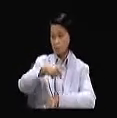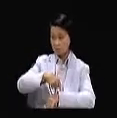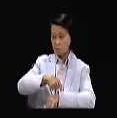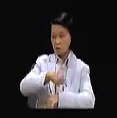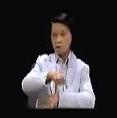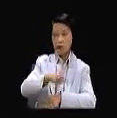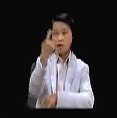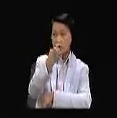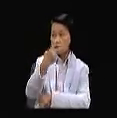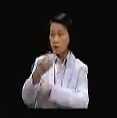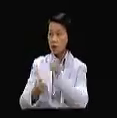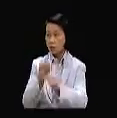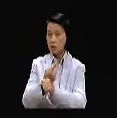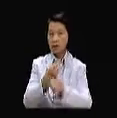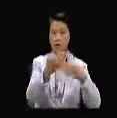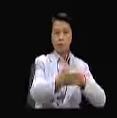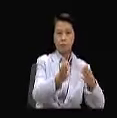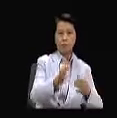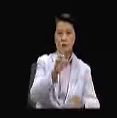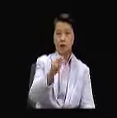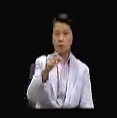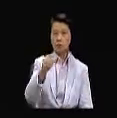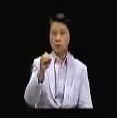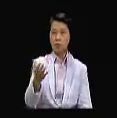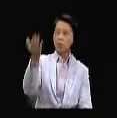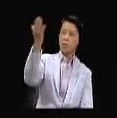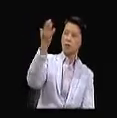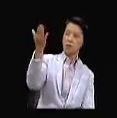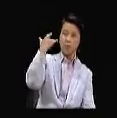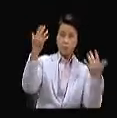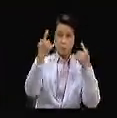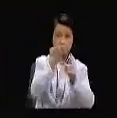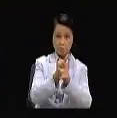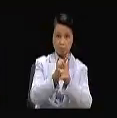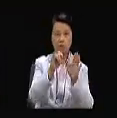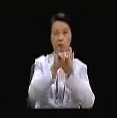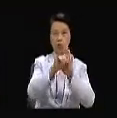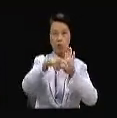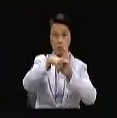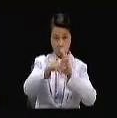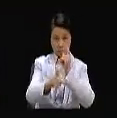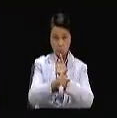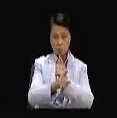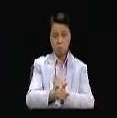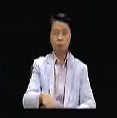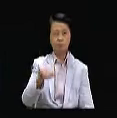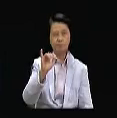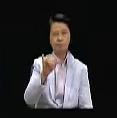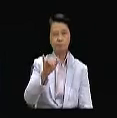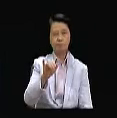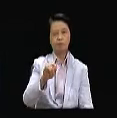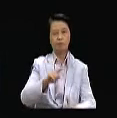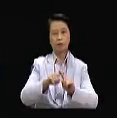dan menyebabkan Billy enjoy ini agak bising segera eh memberikan image yang negatif kepada pu kasut tidak